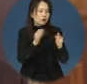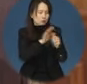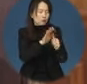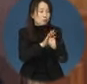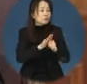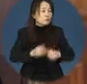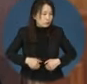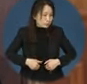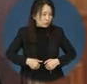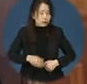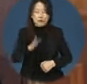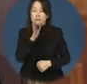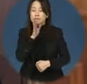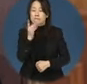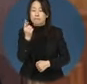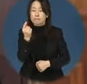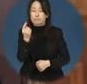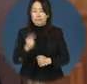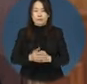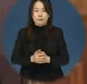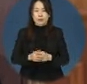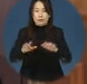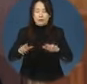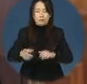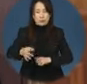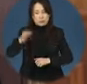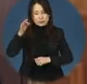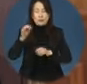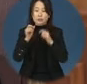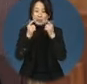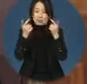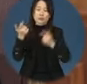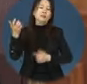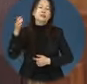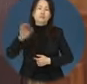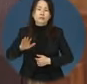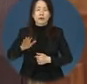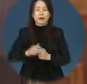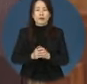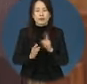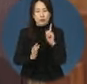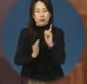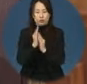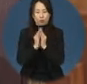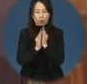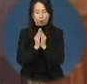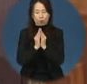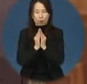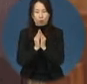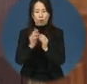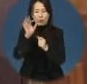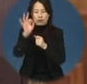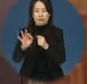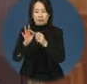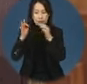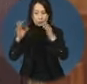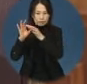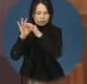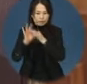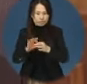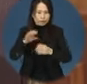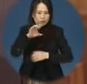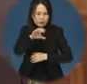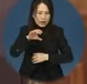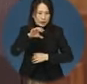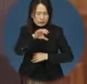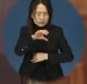재들이 이제 당장에 큰 액수는 아니라 할 수도 있을지 모르지만 일조를 10년간 이렇게 투여하게 되고 있거든요 이거